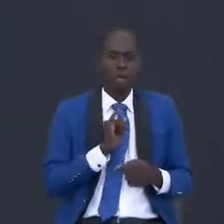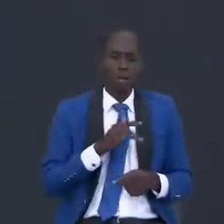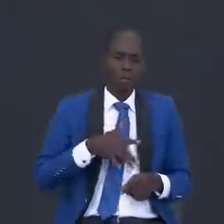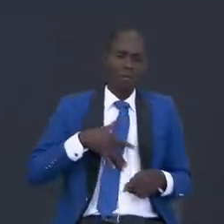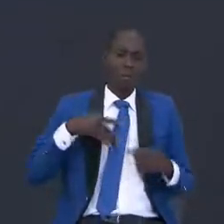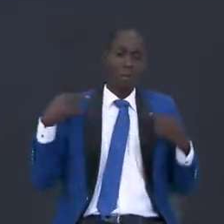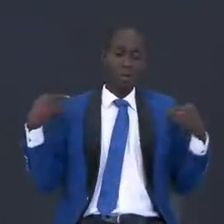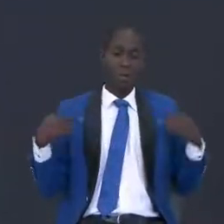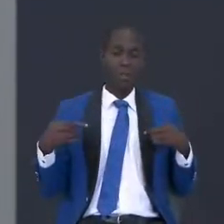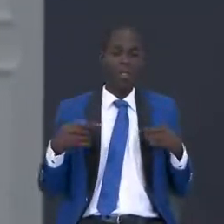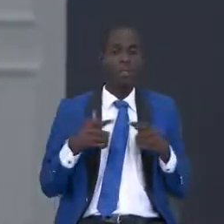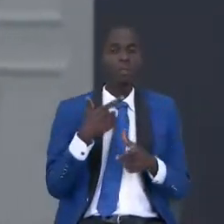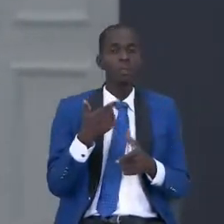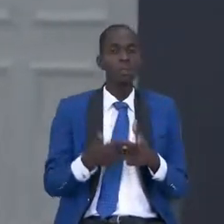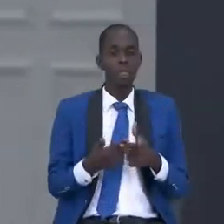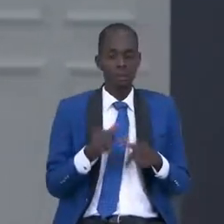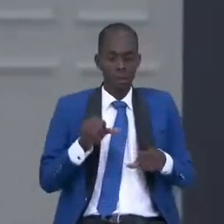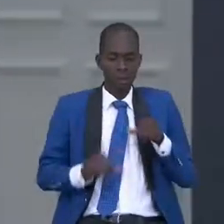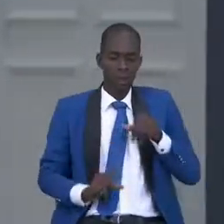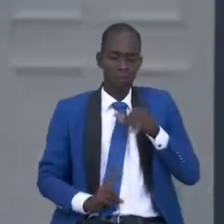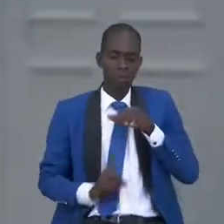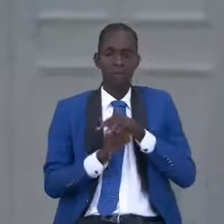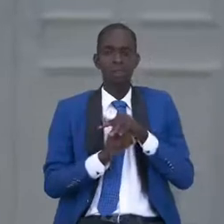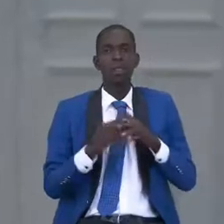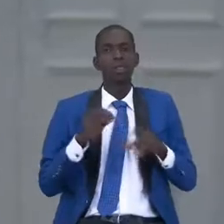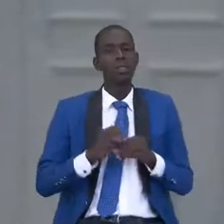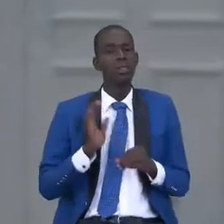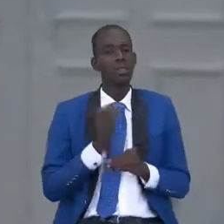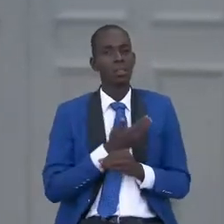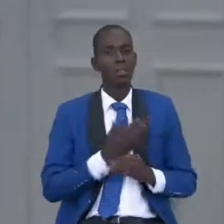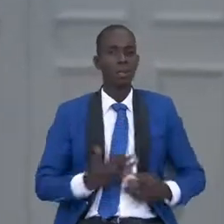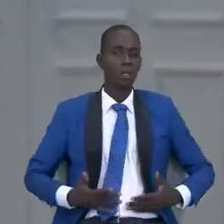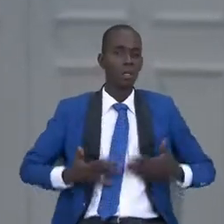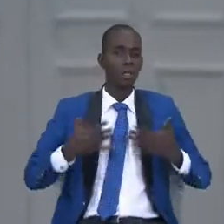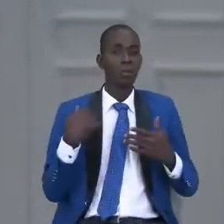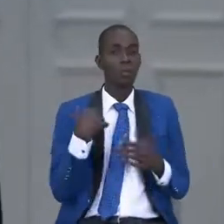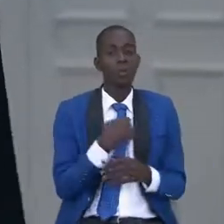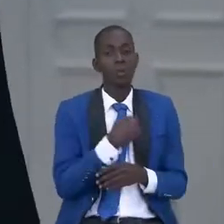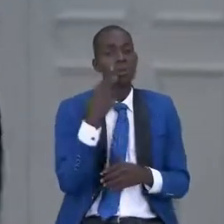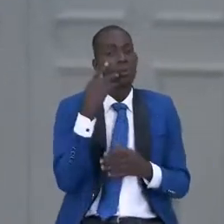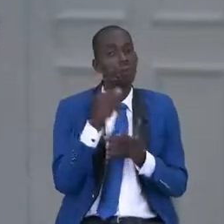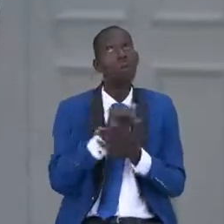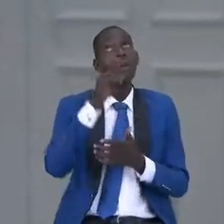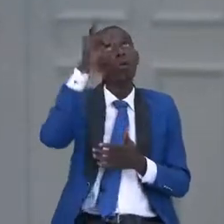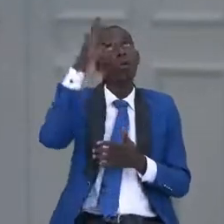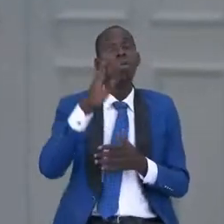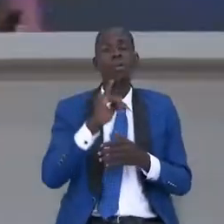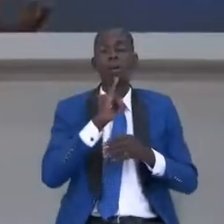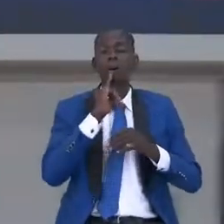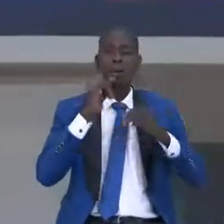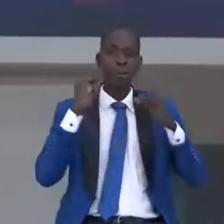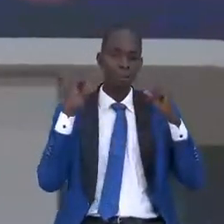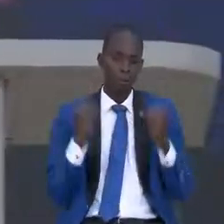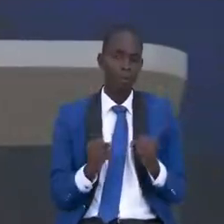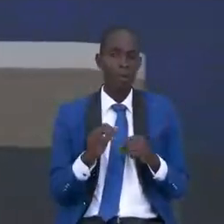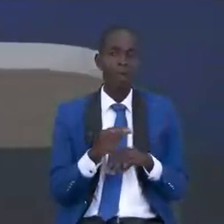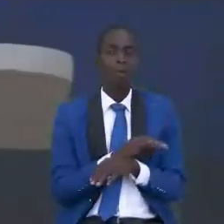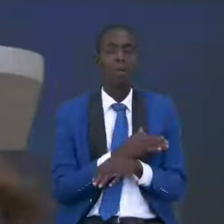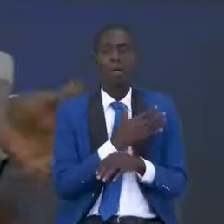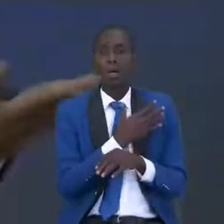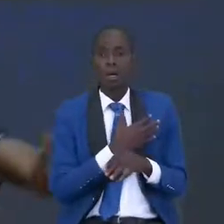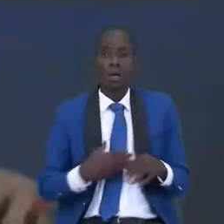l'incrédulité s'infiltre dans nos vies, nous voyons que Dieu est puissant. Mais ce